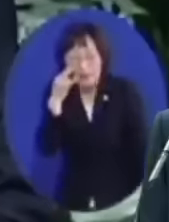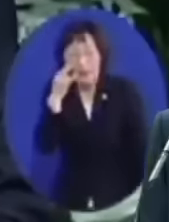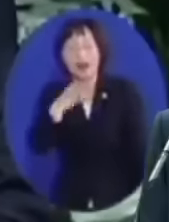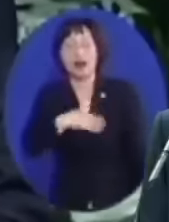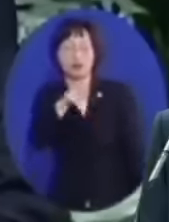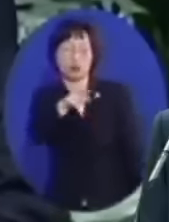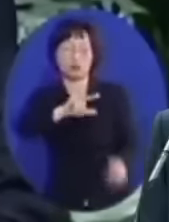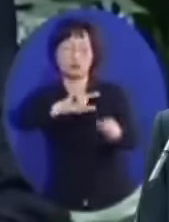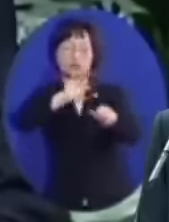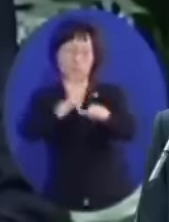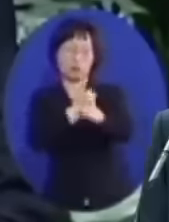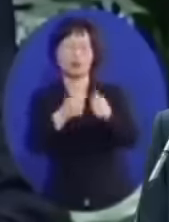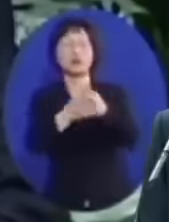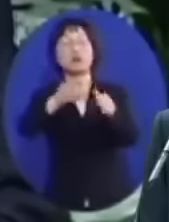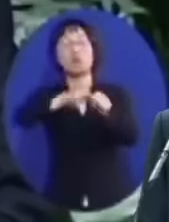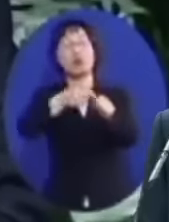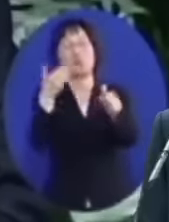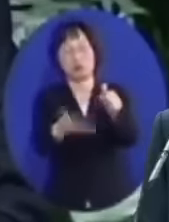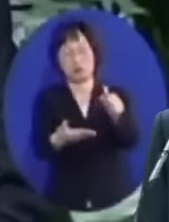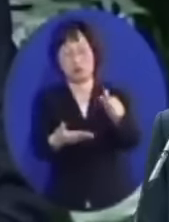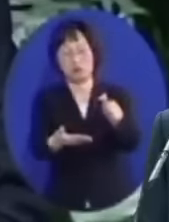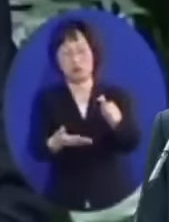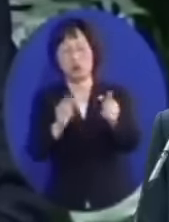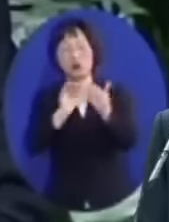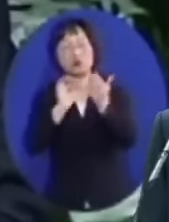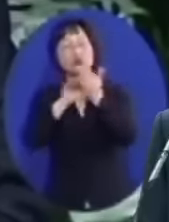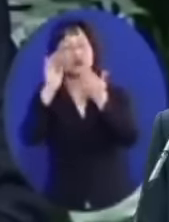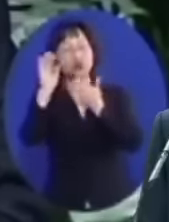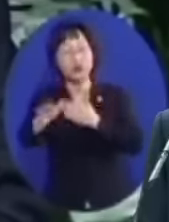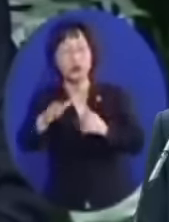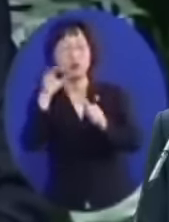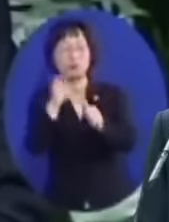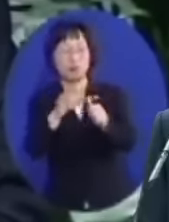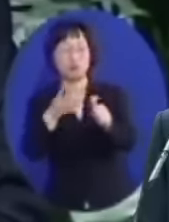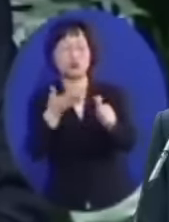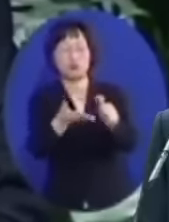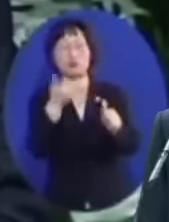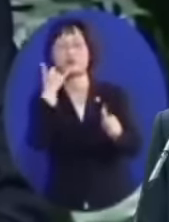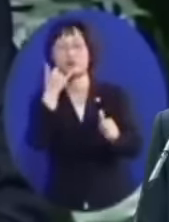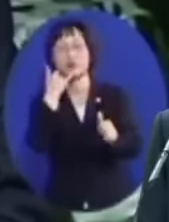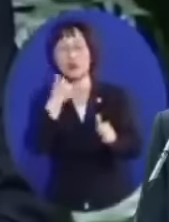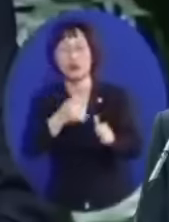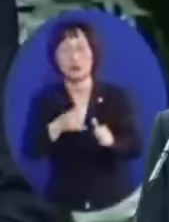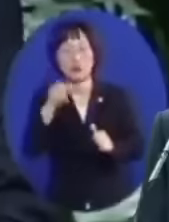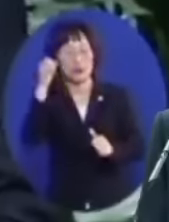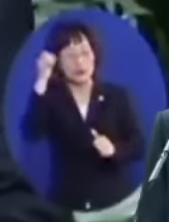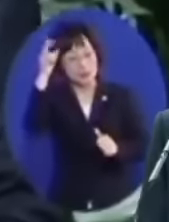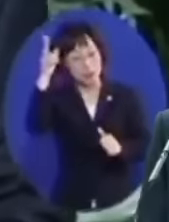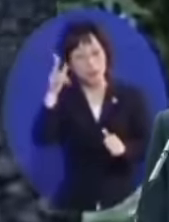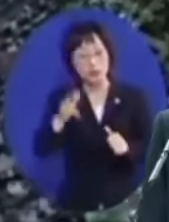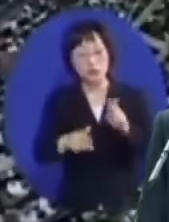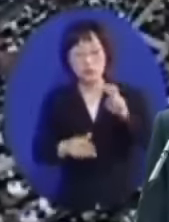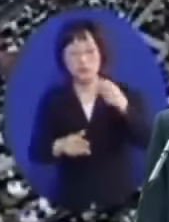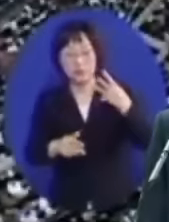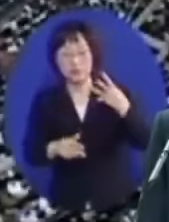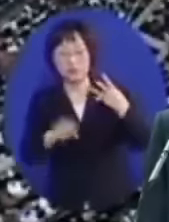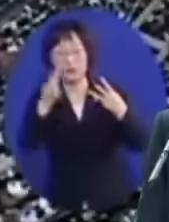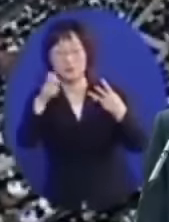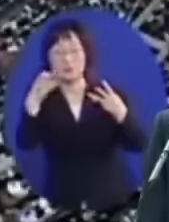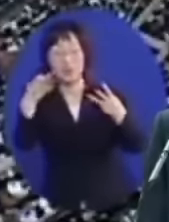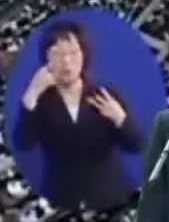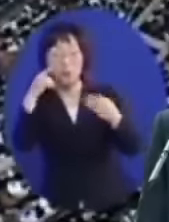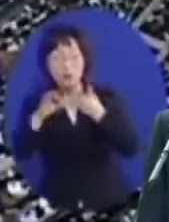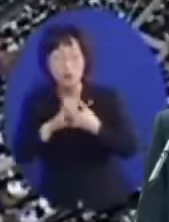받아야 될 것 아니냐. 그러고 난 다음에 반드시 징계를 내려야 되는 것입니다. 잠언서 23장 13절로 14절에